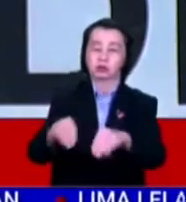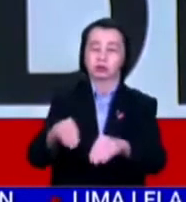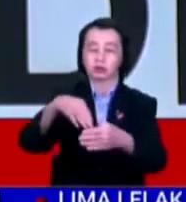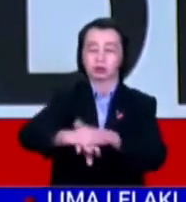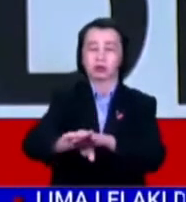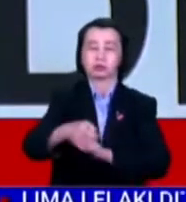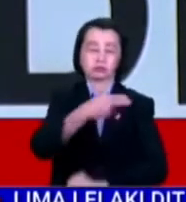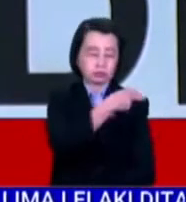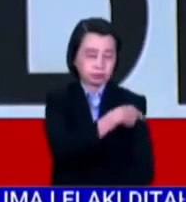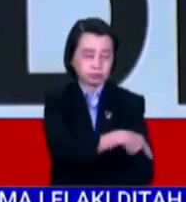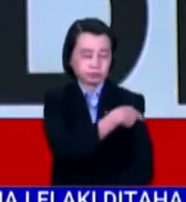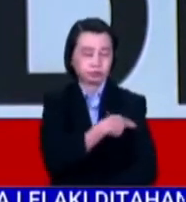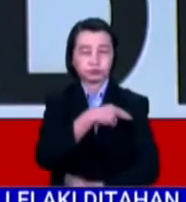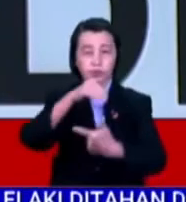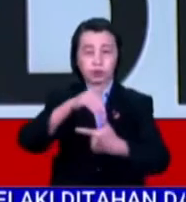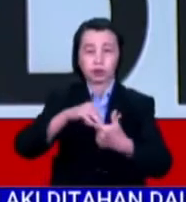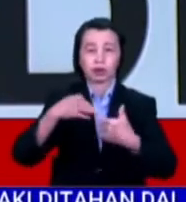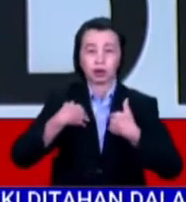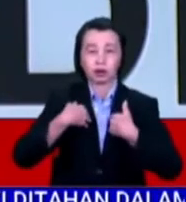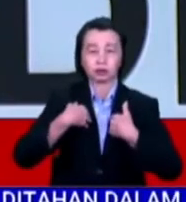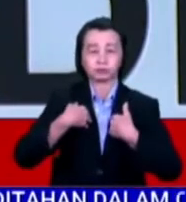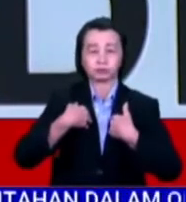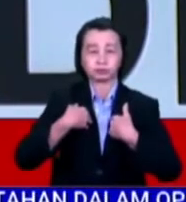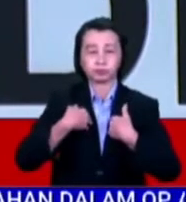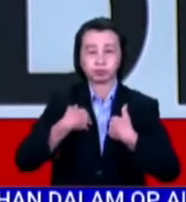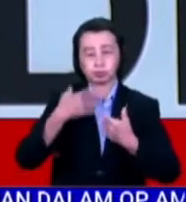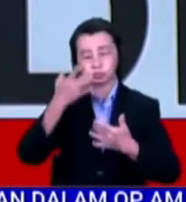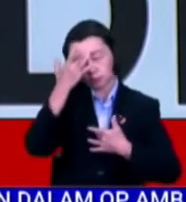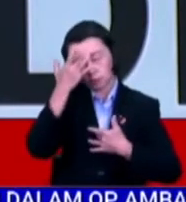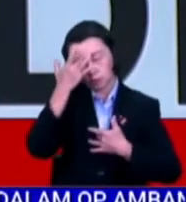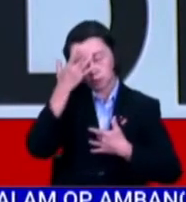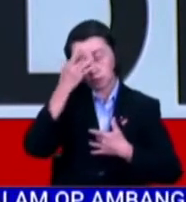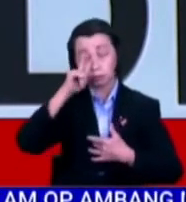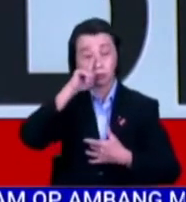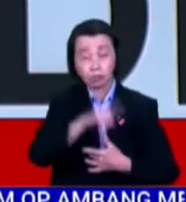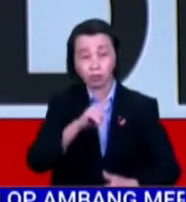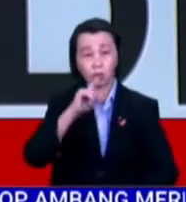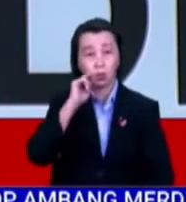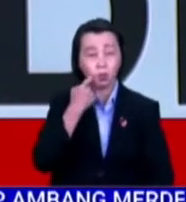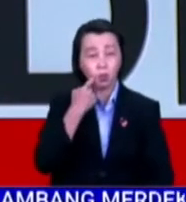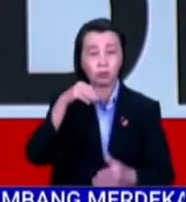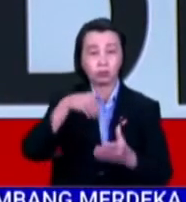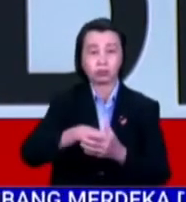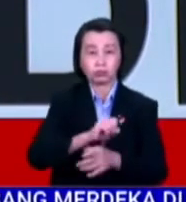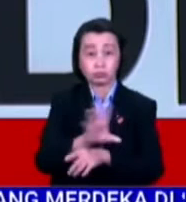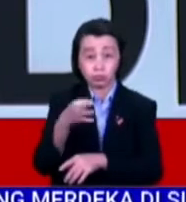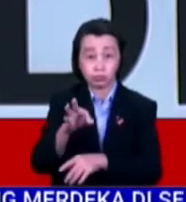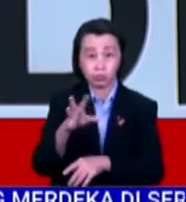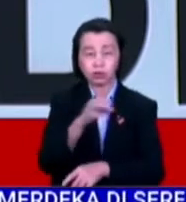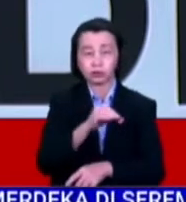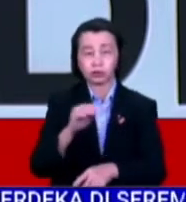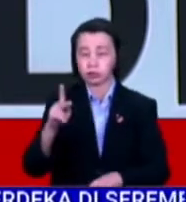ke hospital ataupun mengalami gejala yang serius dan teruk daripada COVID-19 dan juga